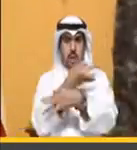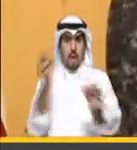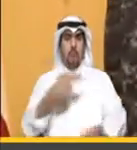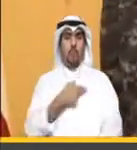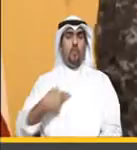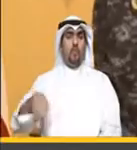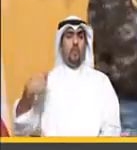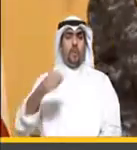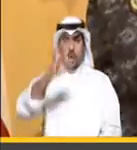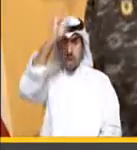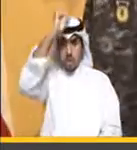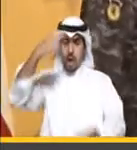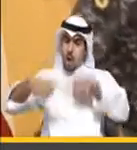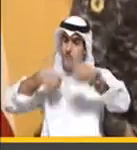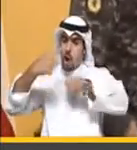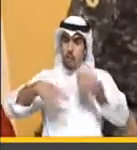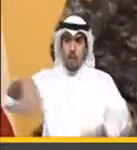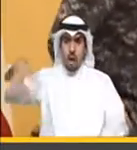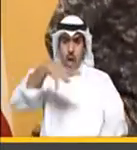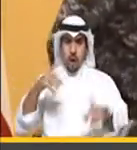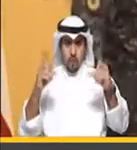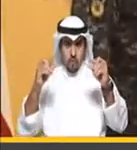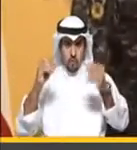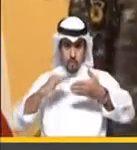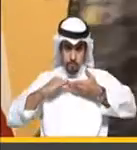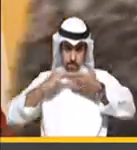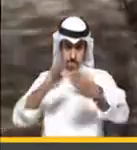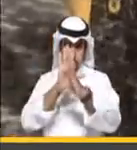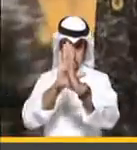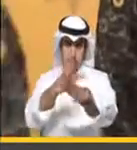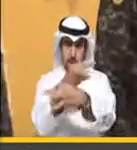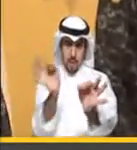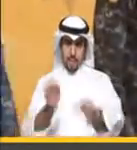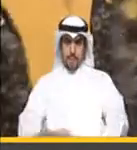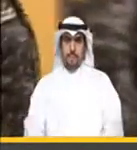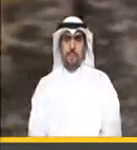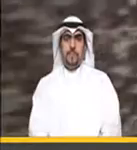المبدعين والمتميزين من منتسبيها في جميع المجالات.